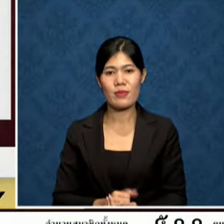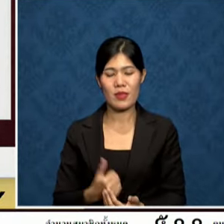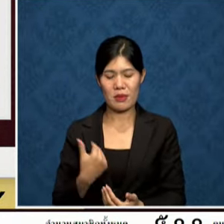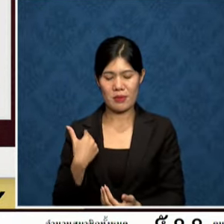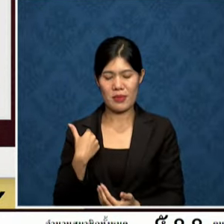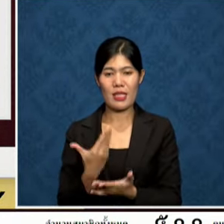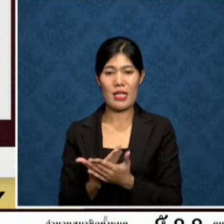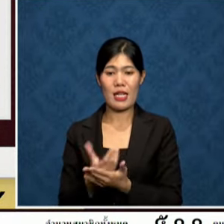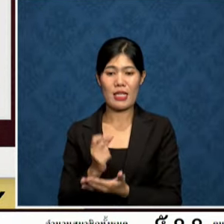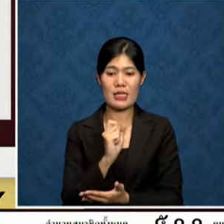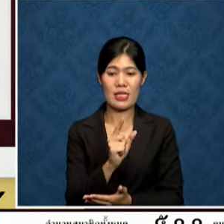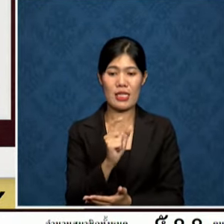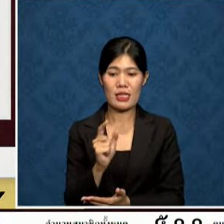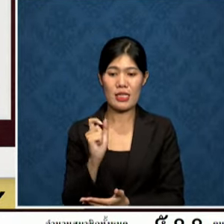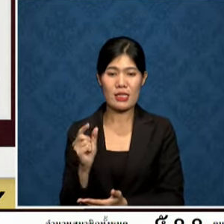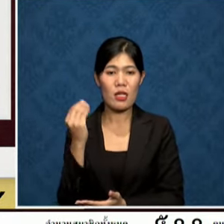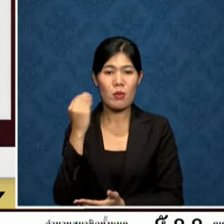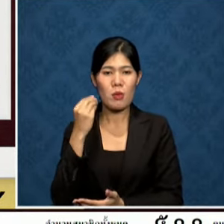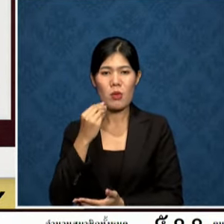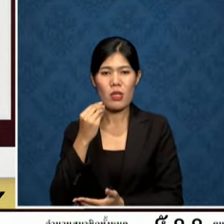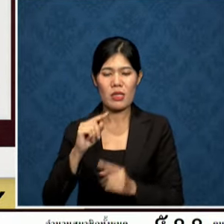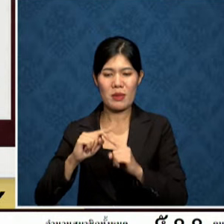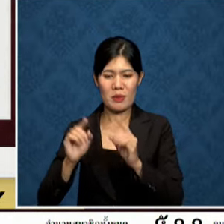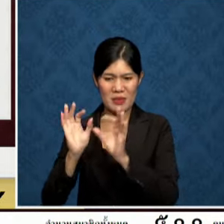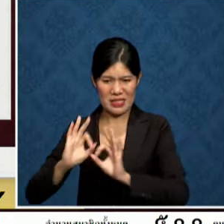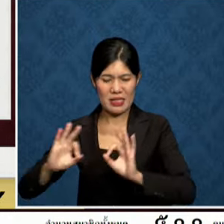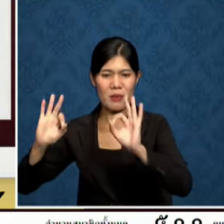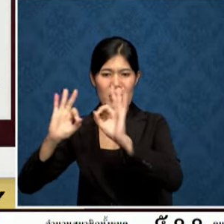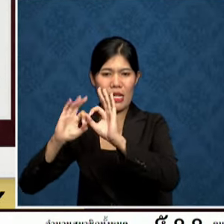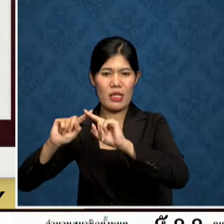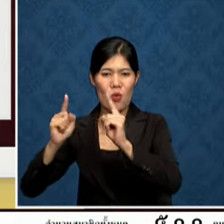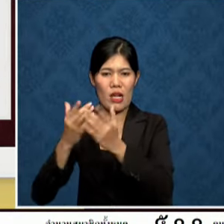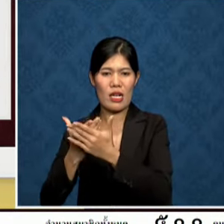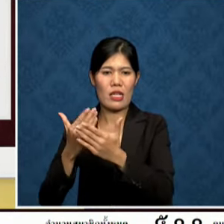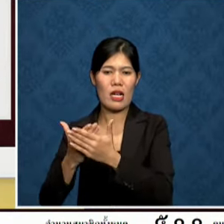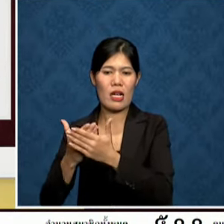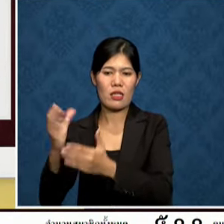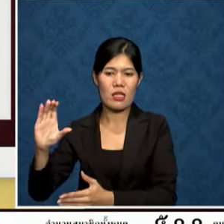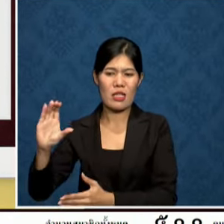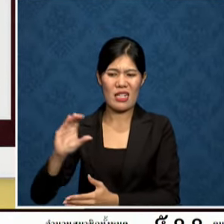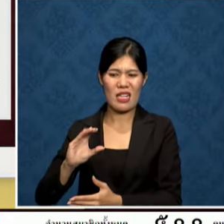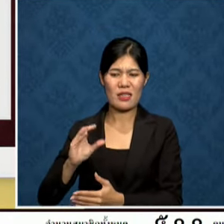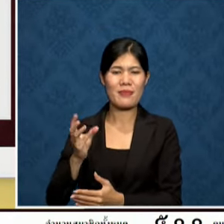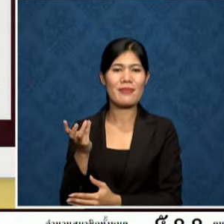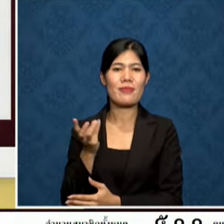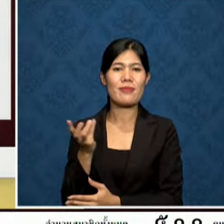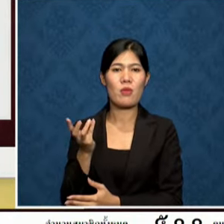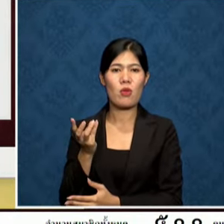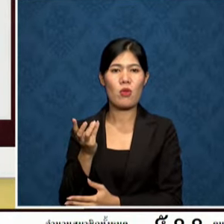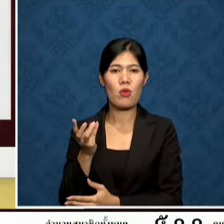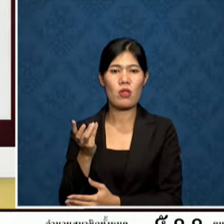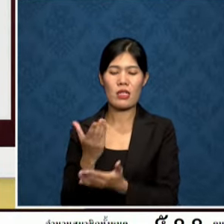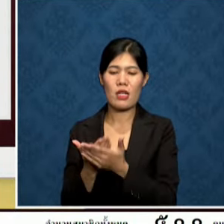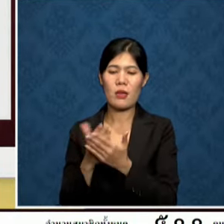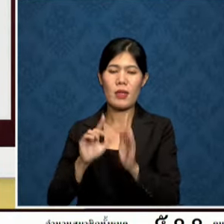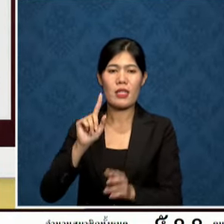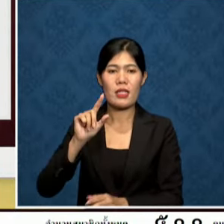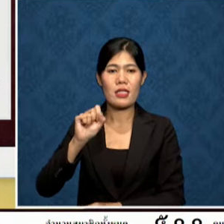ตัวที่จำเป็นนะคะแต่ว่าได้งบต่ำกว่าที่จะต้องใช้ค่ะรวมๆแล้วเนี่ยคิดเป็นเงินประมาณ